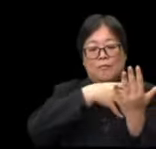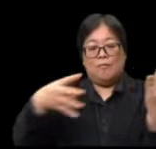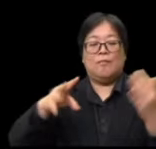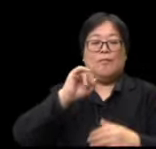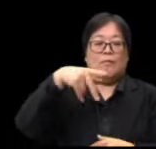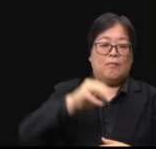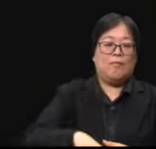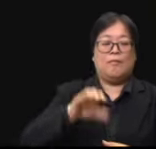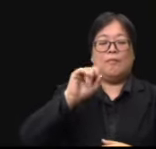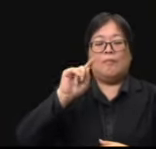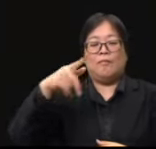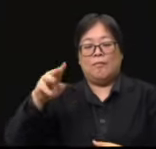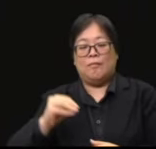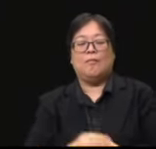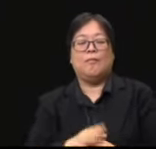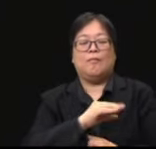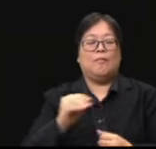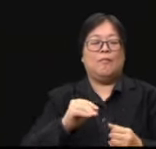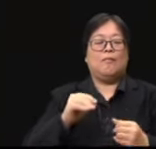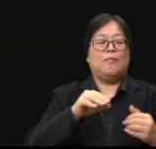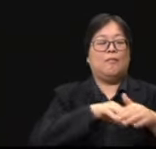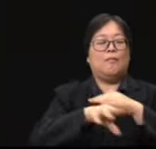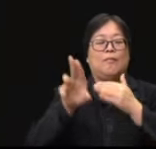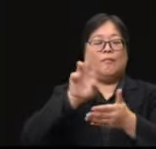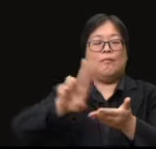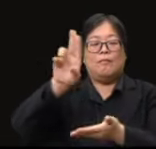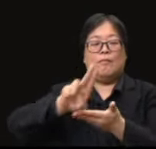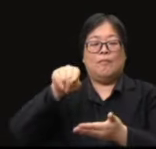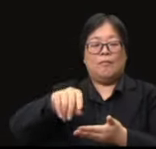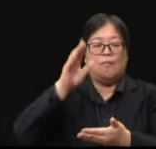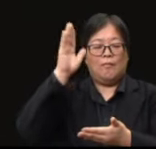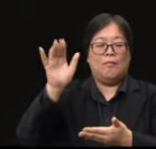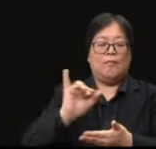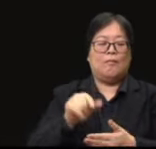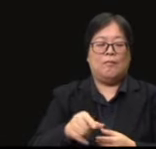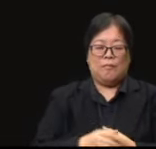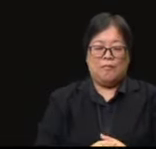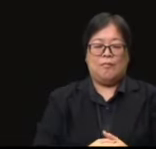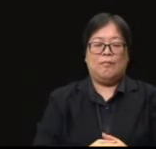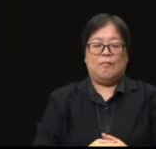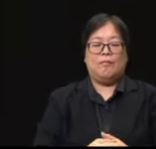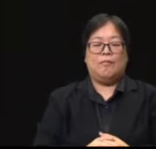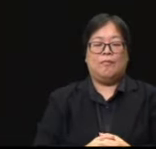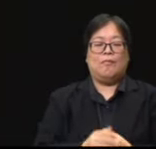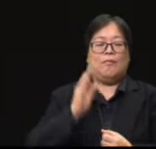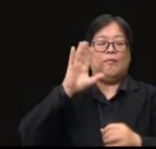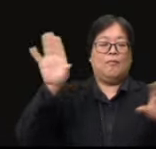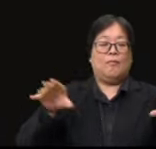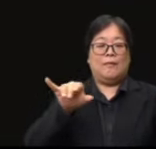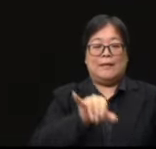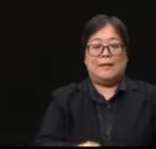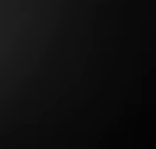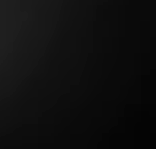scpm dan juga kemasukan Universiti kita juga akan membuat penyelarasan